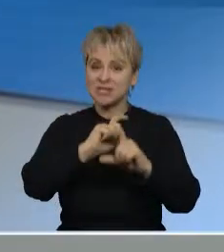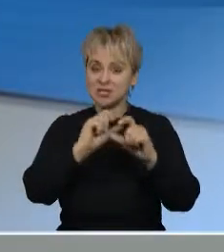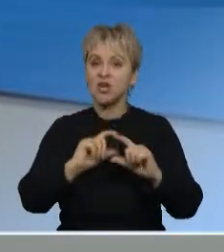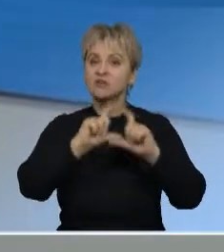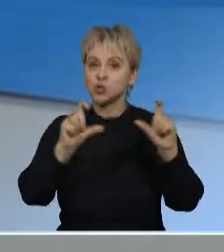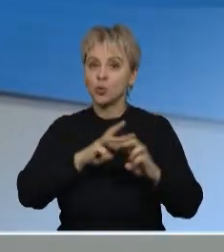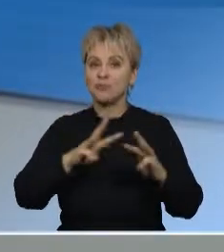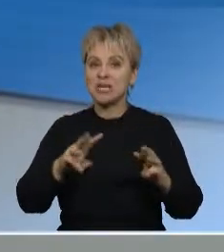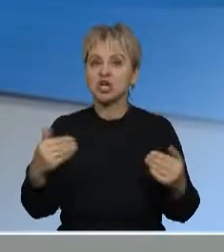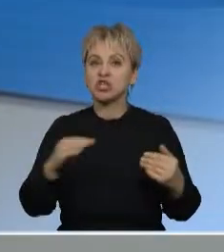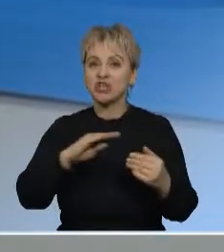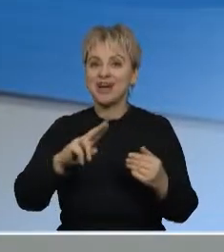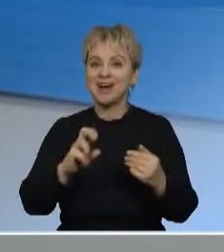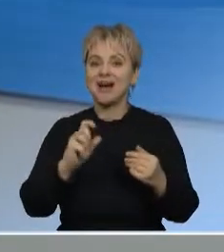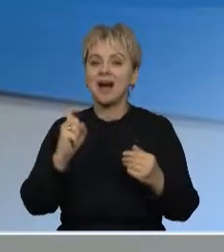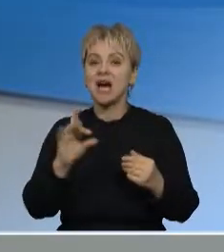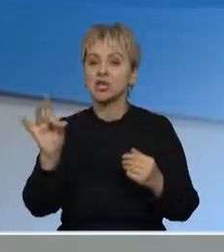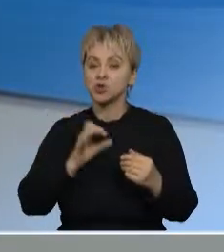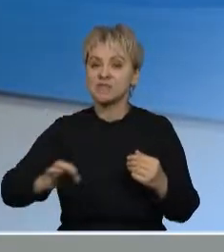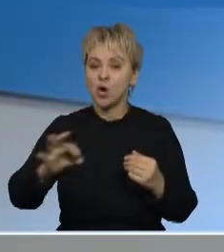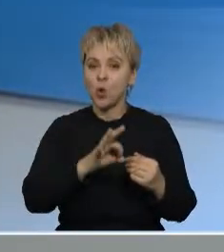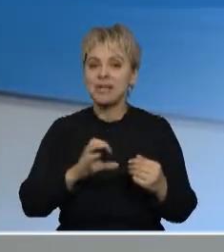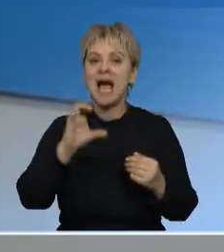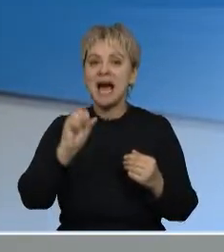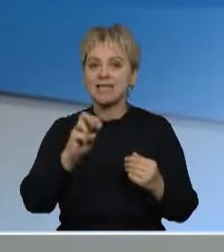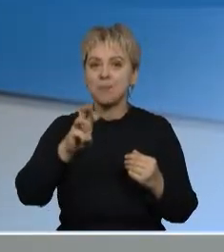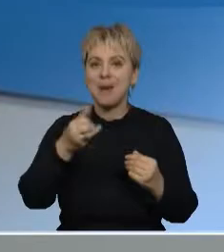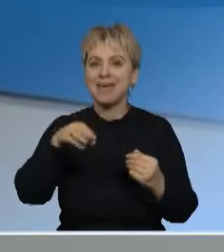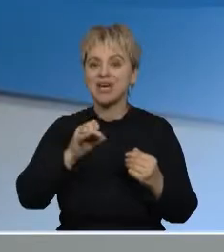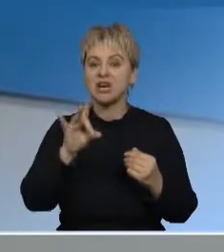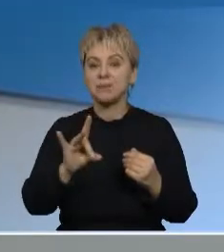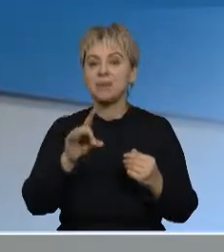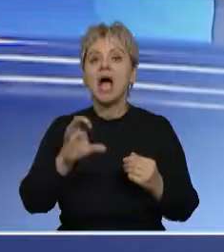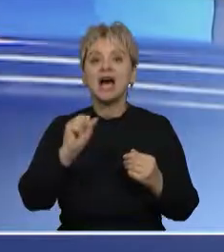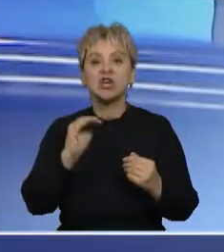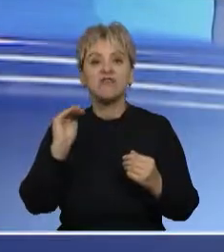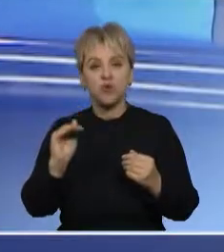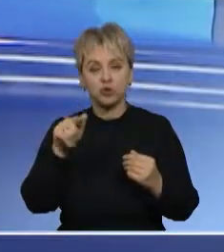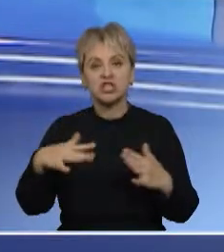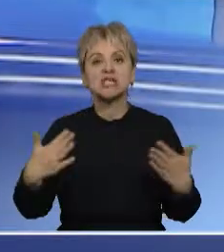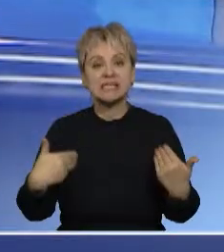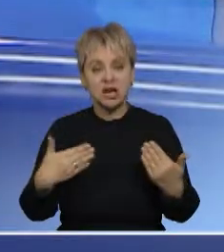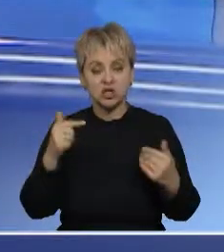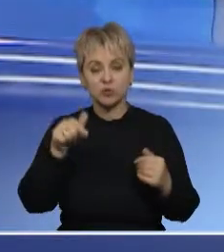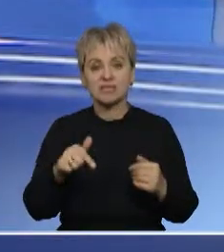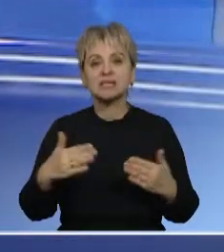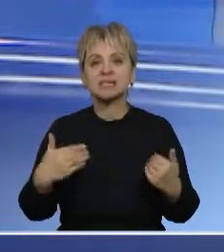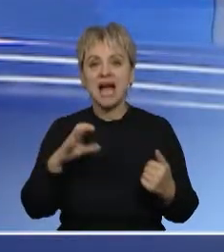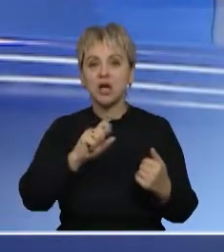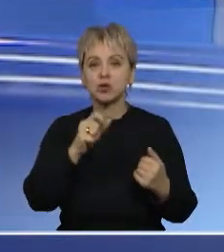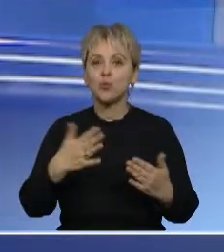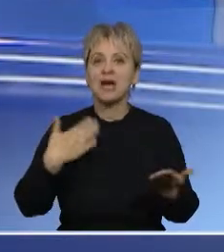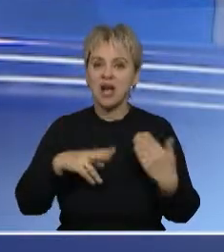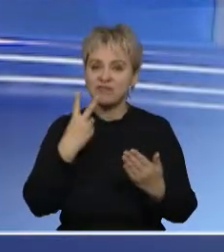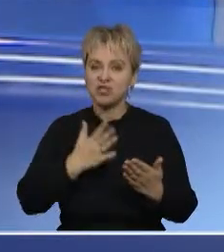– министр жилищно-коммунального хозяйства Ростовской области Андрей Майер. Андрей Федорович, здравствуйте. Здравствуйте, Артем. Рад вас